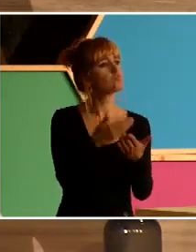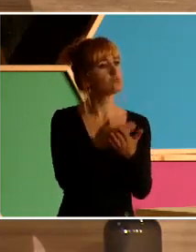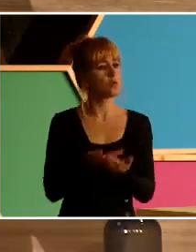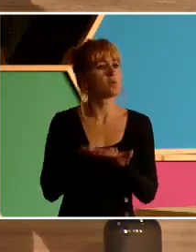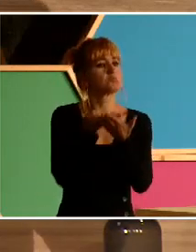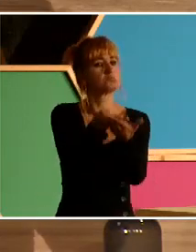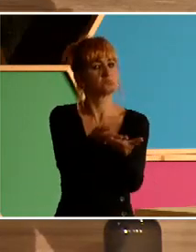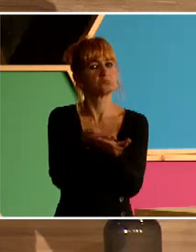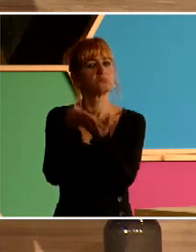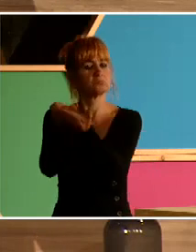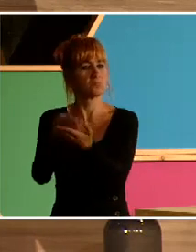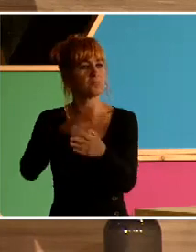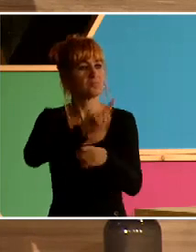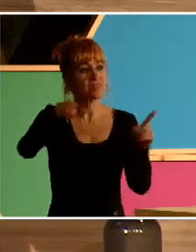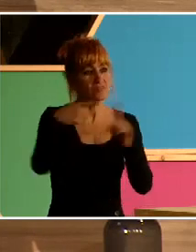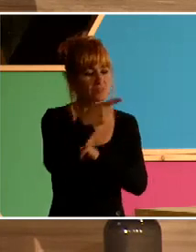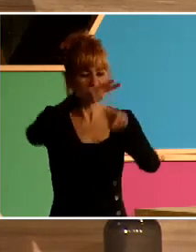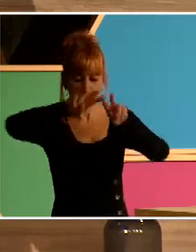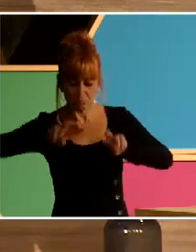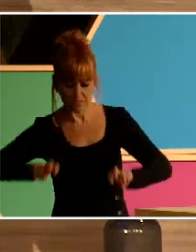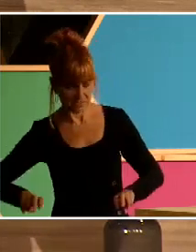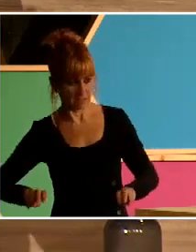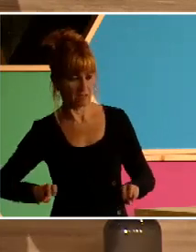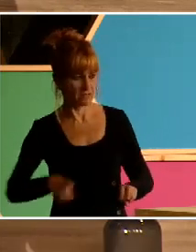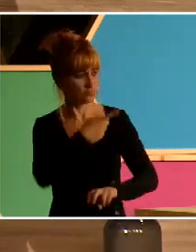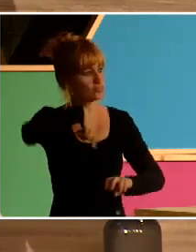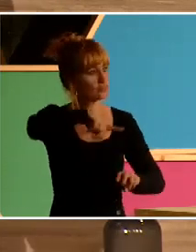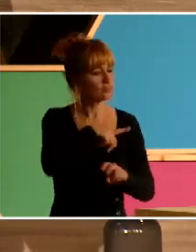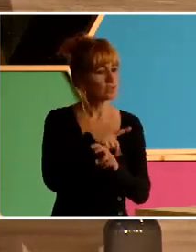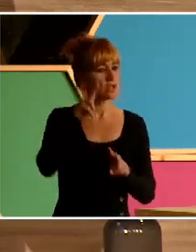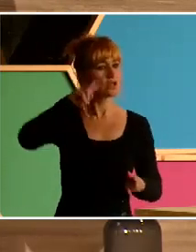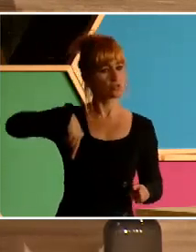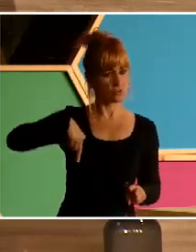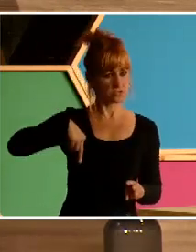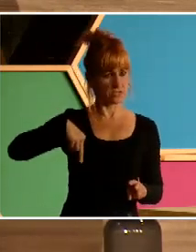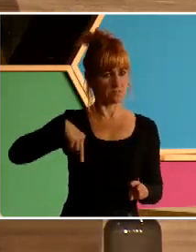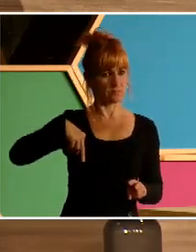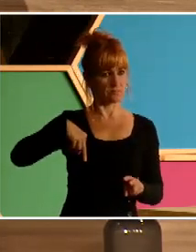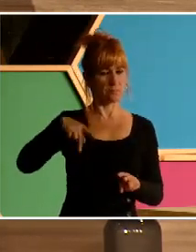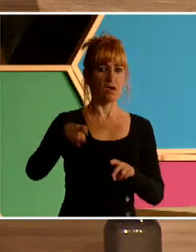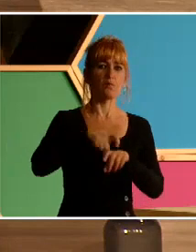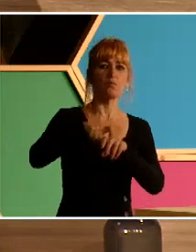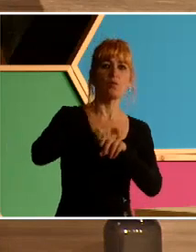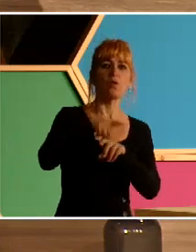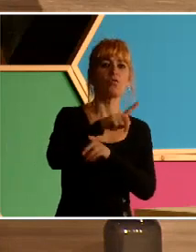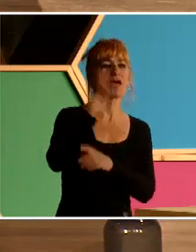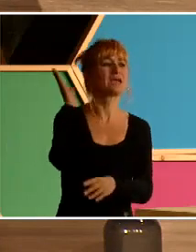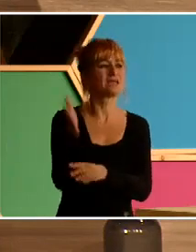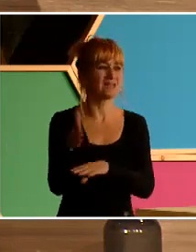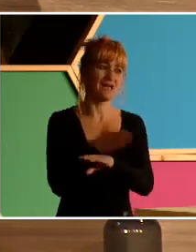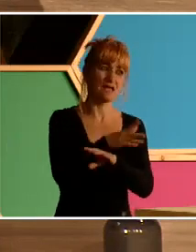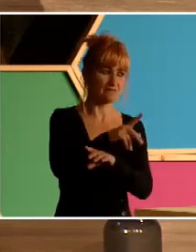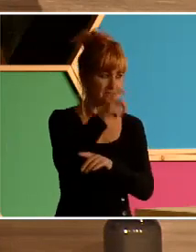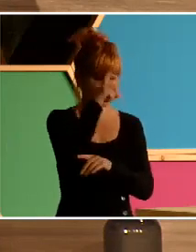investigar, perquè puguem reconèixer-los la condició de represaliats dels crims del tardofranquisme. Això no s'ha fet enlloc, a